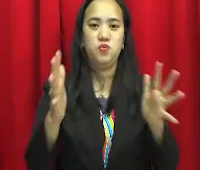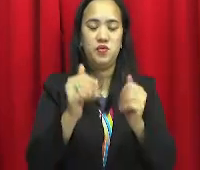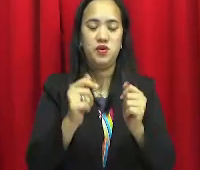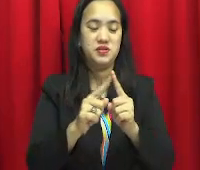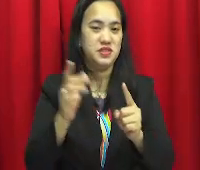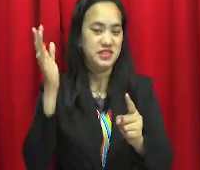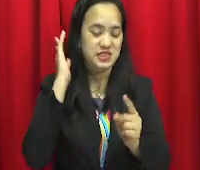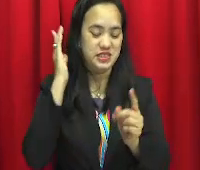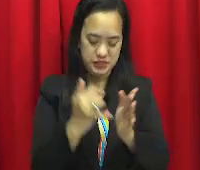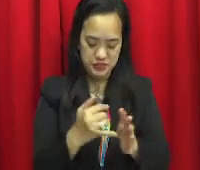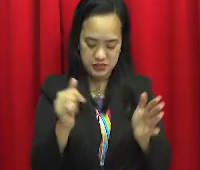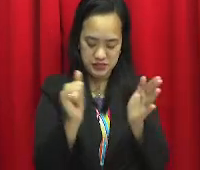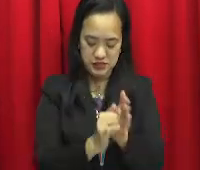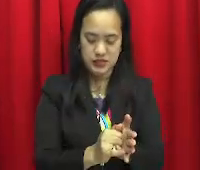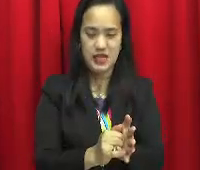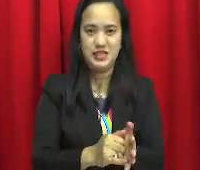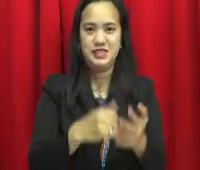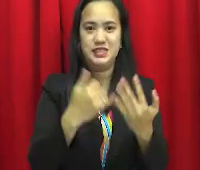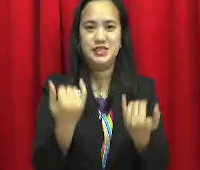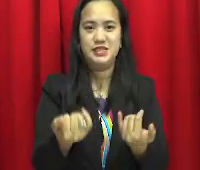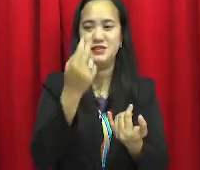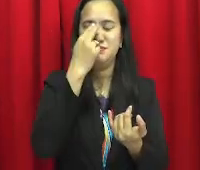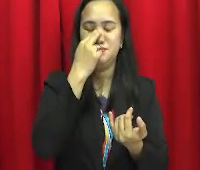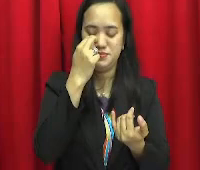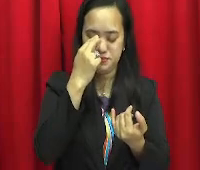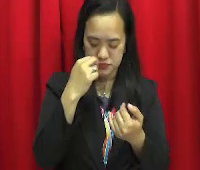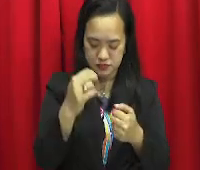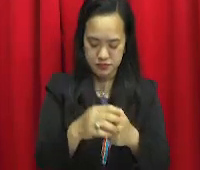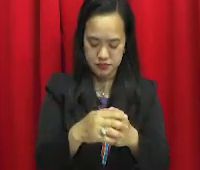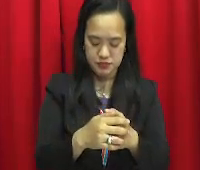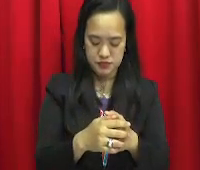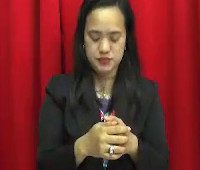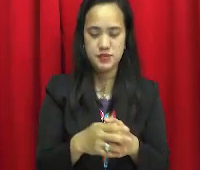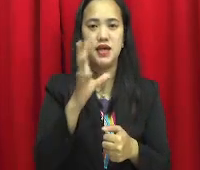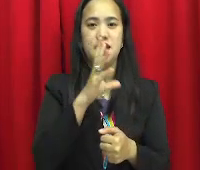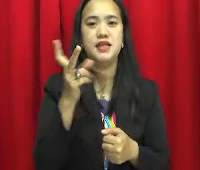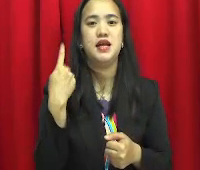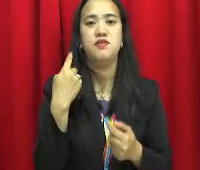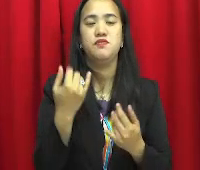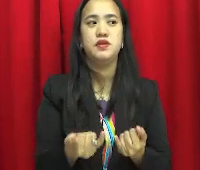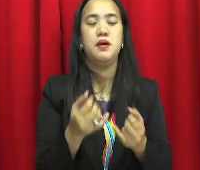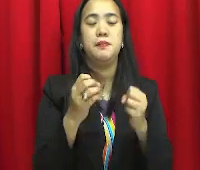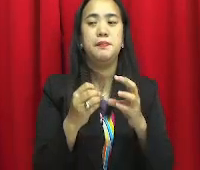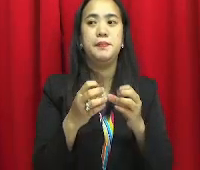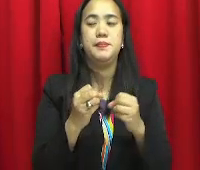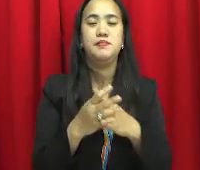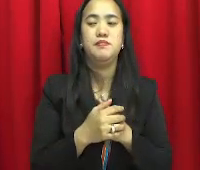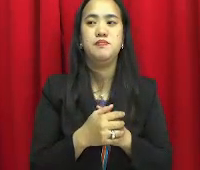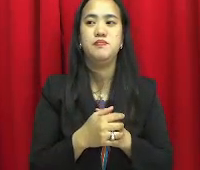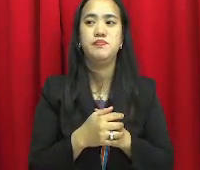At yung aming mga pamipamilya dyan na nakikinig, mga in-laws, lalo na yung aking